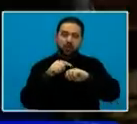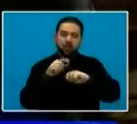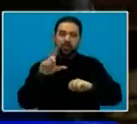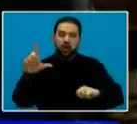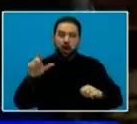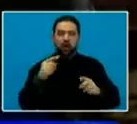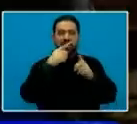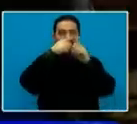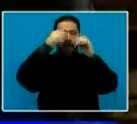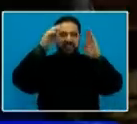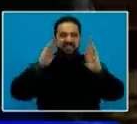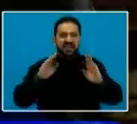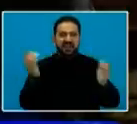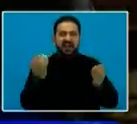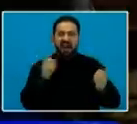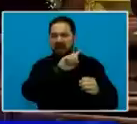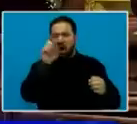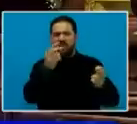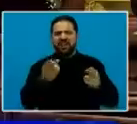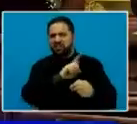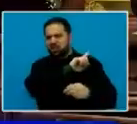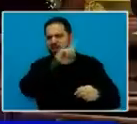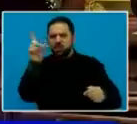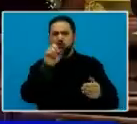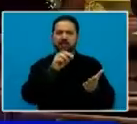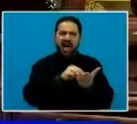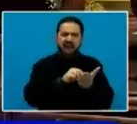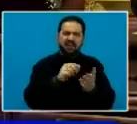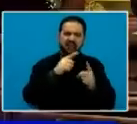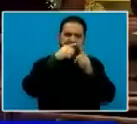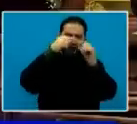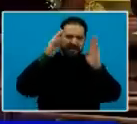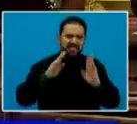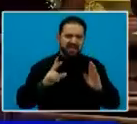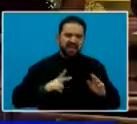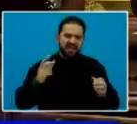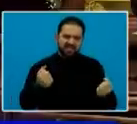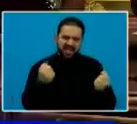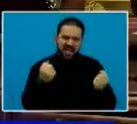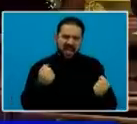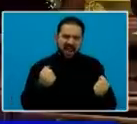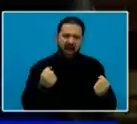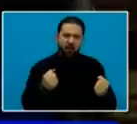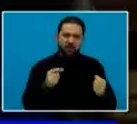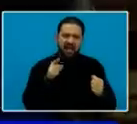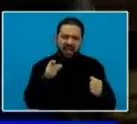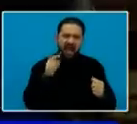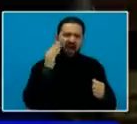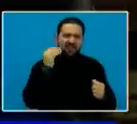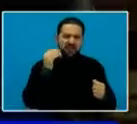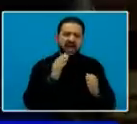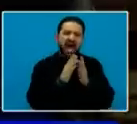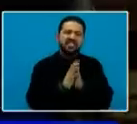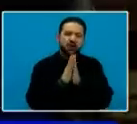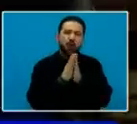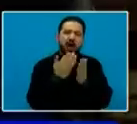cununie, pragul bisericii. E greu și să înțelegi prin ce trece femeia aceea, dar acel e un gest extraordinar de